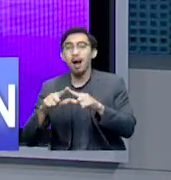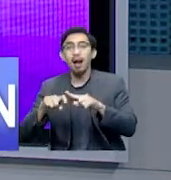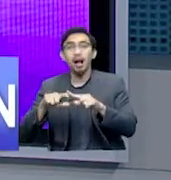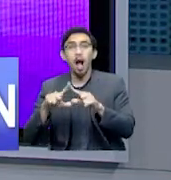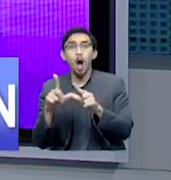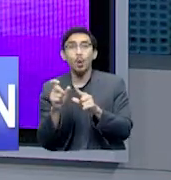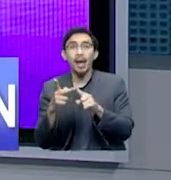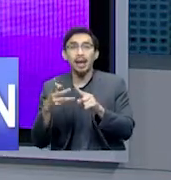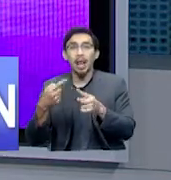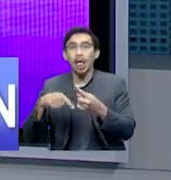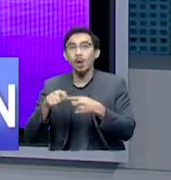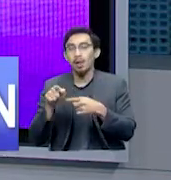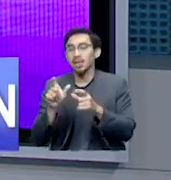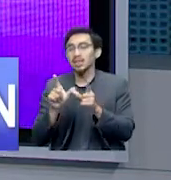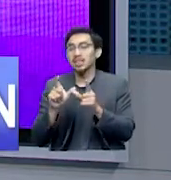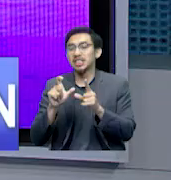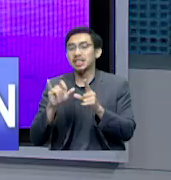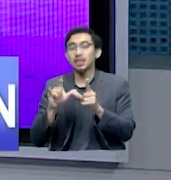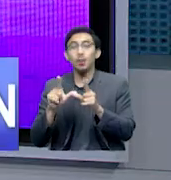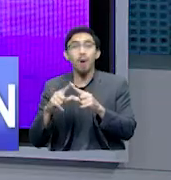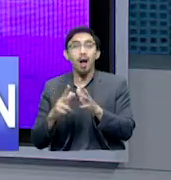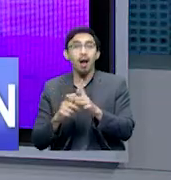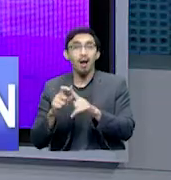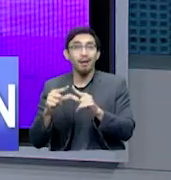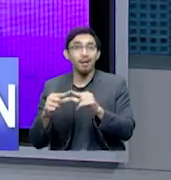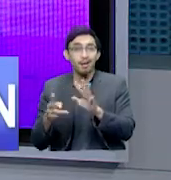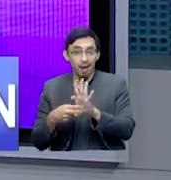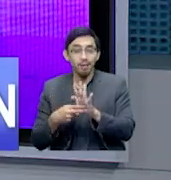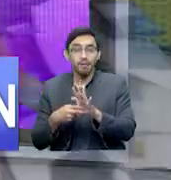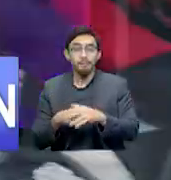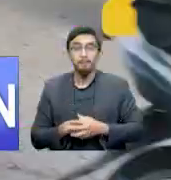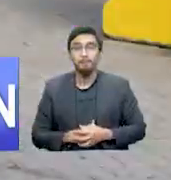dialihkan Pelabuhan Ciwandan, Banten.